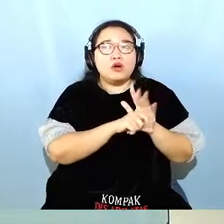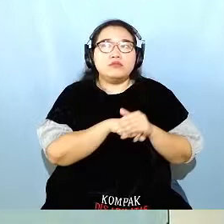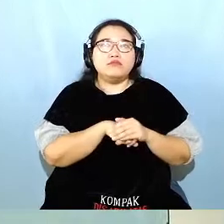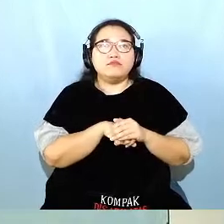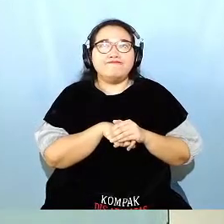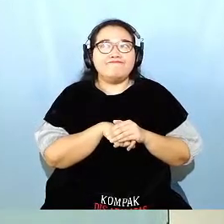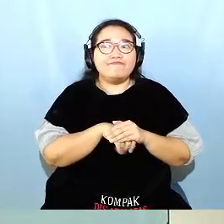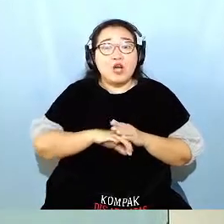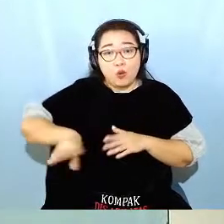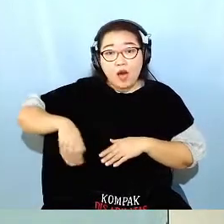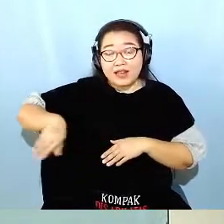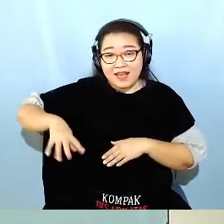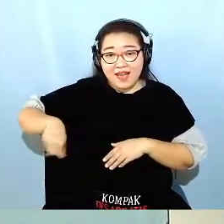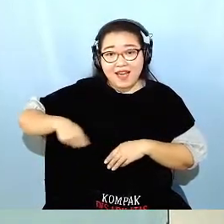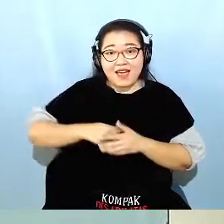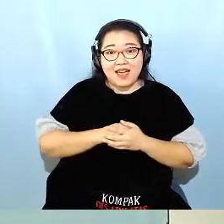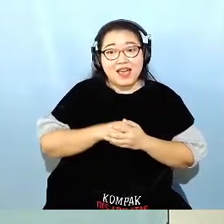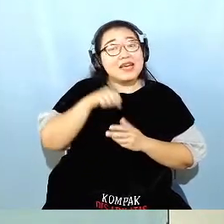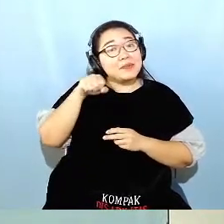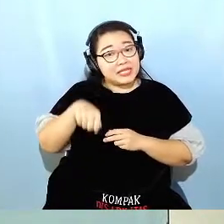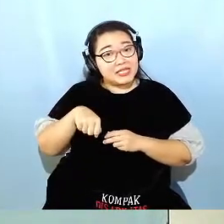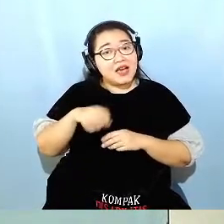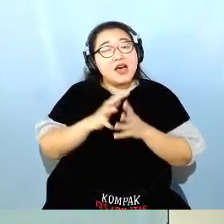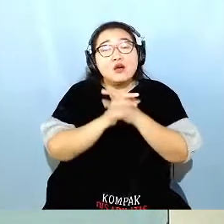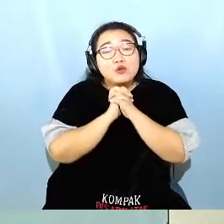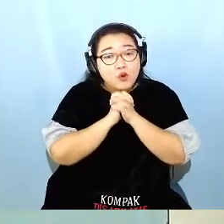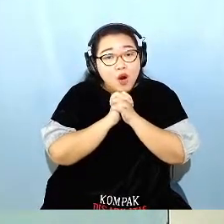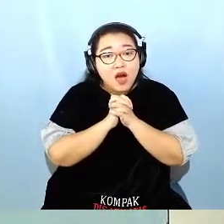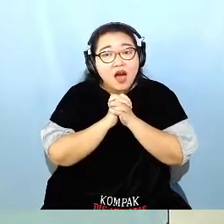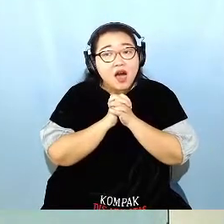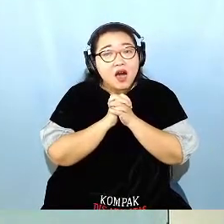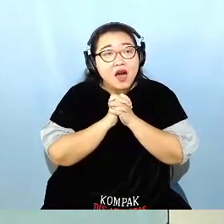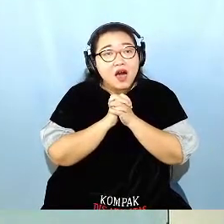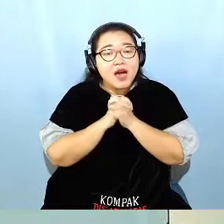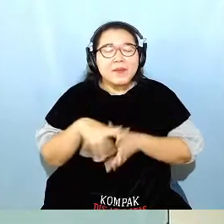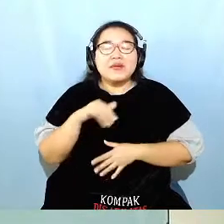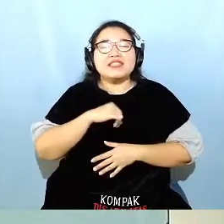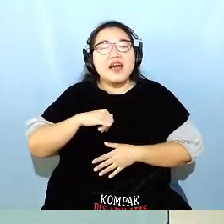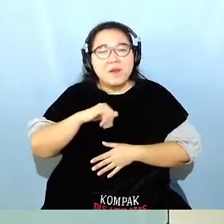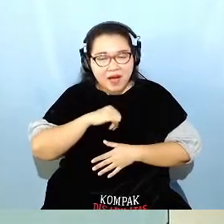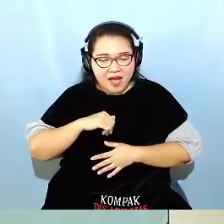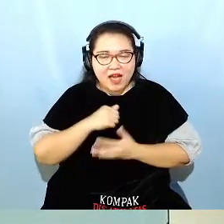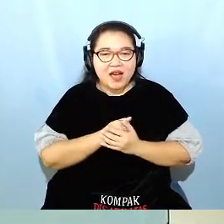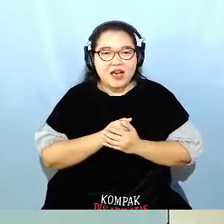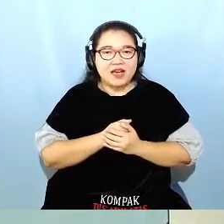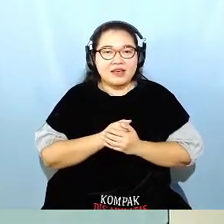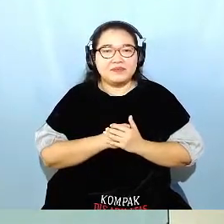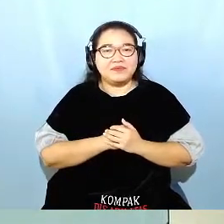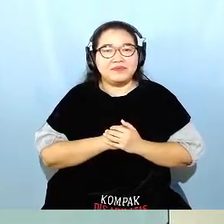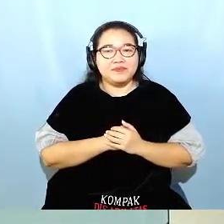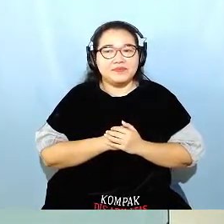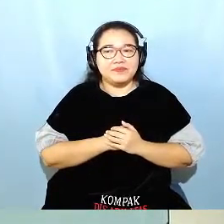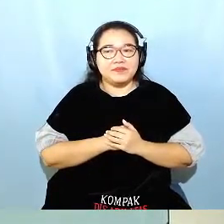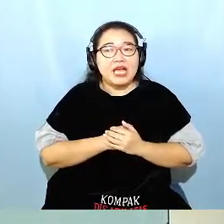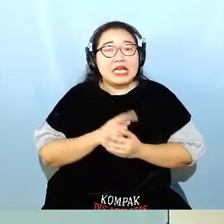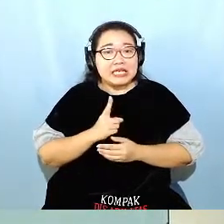Masih? Ya, kalau doa bersama saling berdekatan. Kalau perlu saling